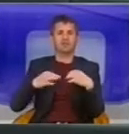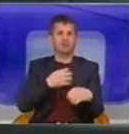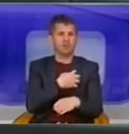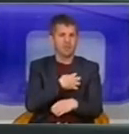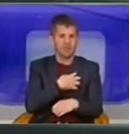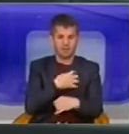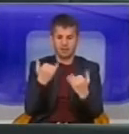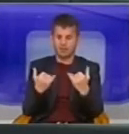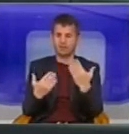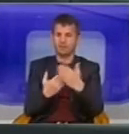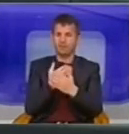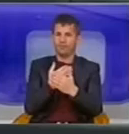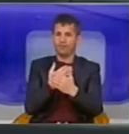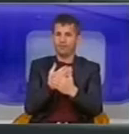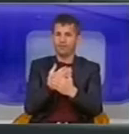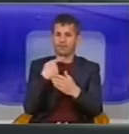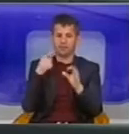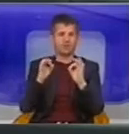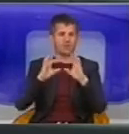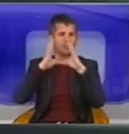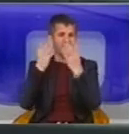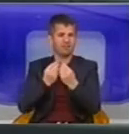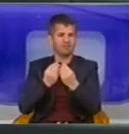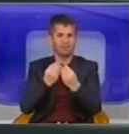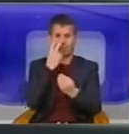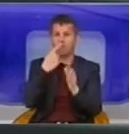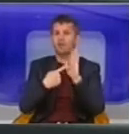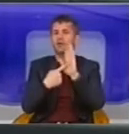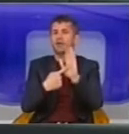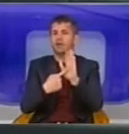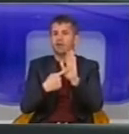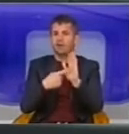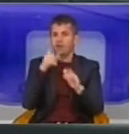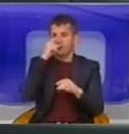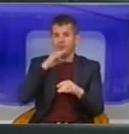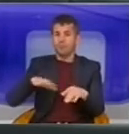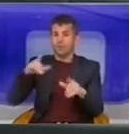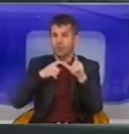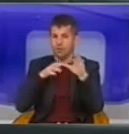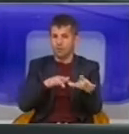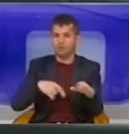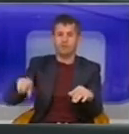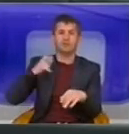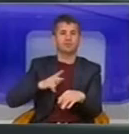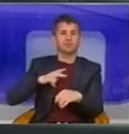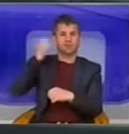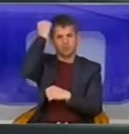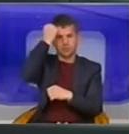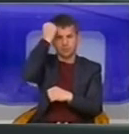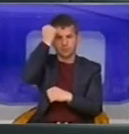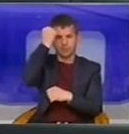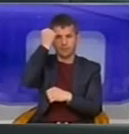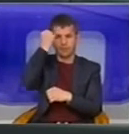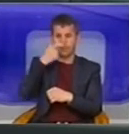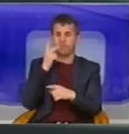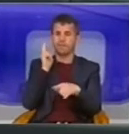fundit sistemi i sigurisë ka ra shumë, nëse marrëm disa shembull në komunën e Suarekës, besoni që qytetarët e Kosovës janë të vendosur